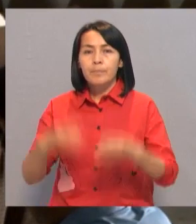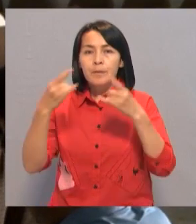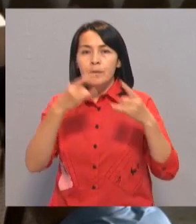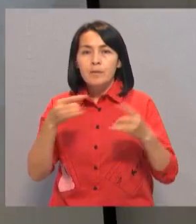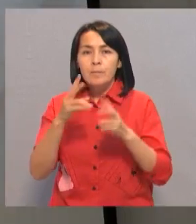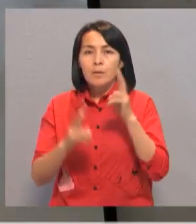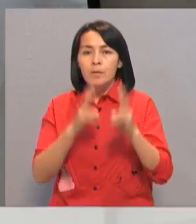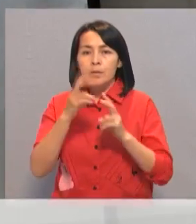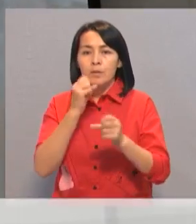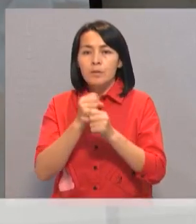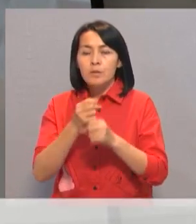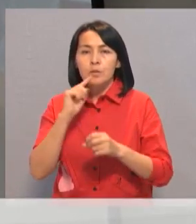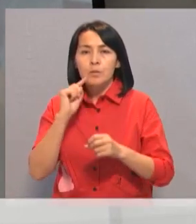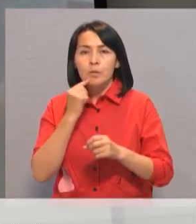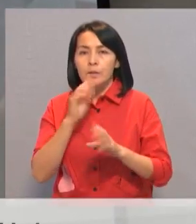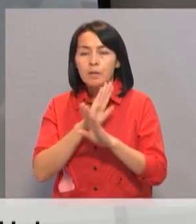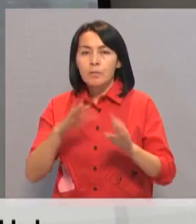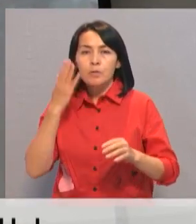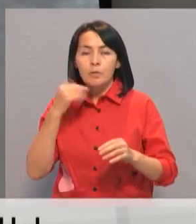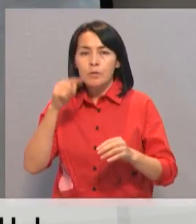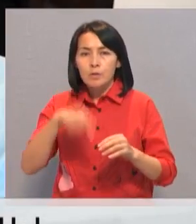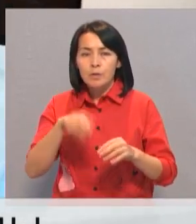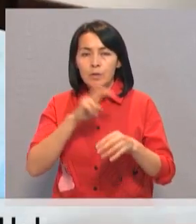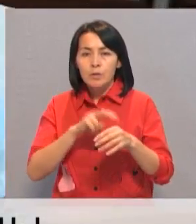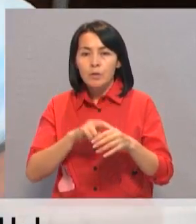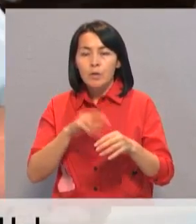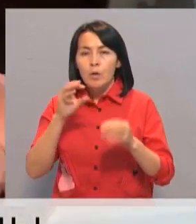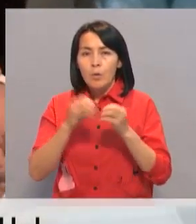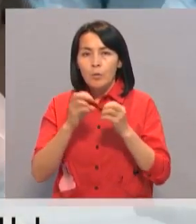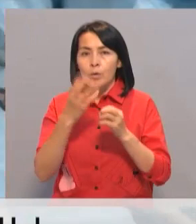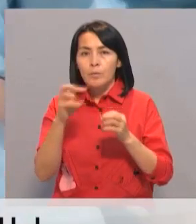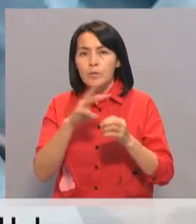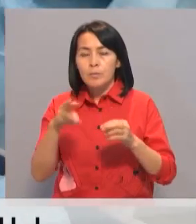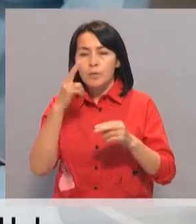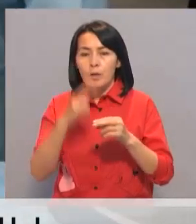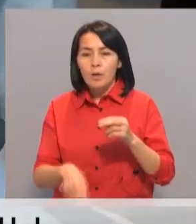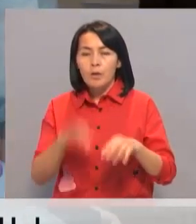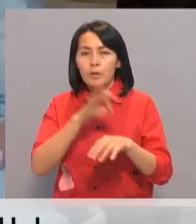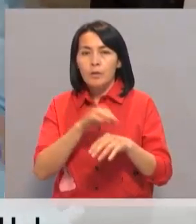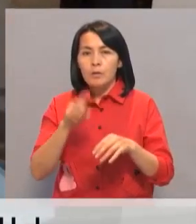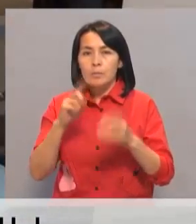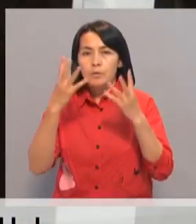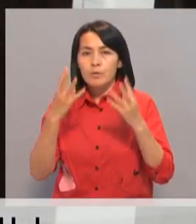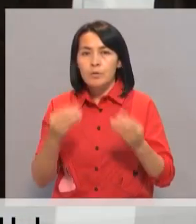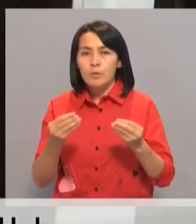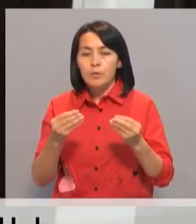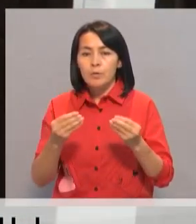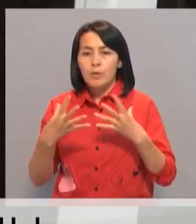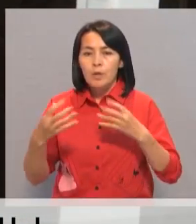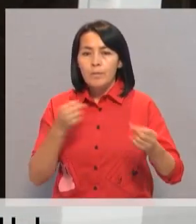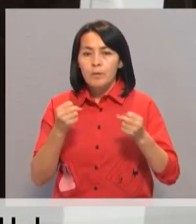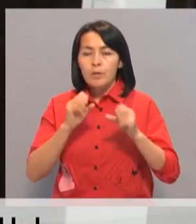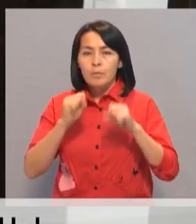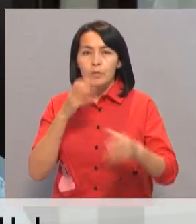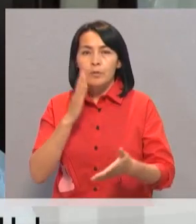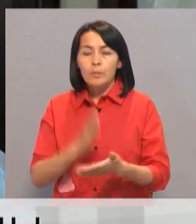Эндоскопиялық отаны жасау қиын емес. Әдетте жергілікті дәрігерлер отаны 10-15 минут аяқтап, науқастың бірінші күні аяқтан тұрып кетуіне